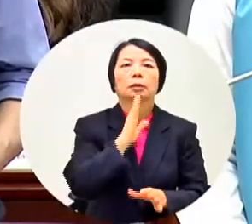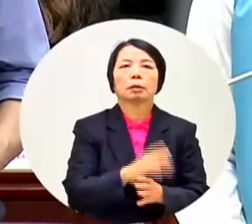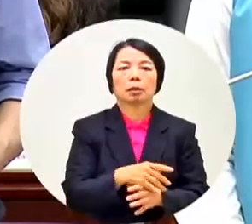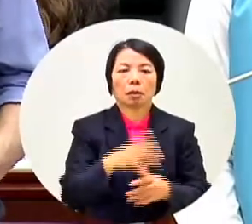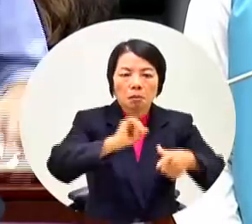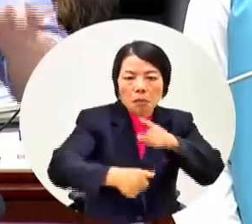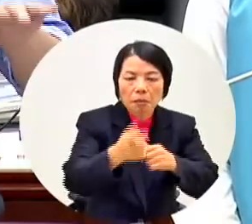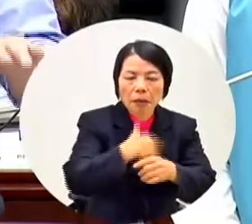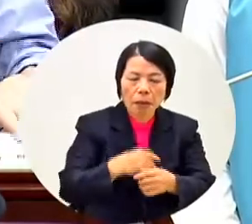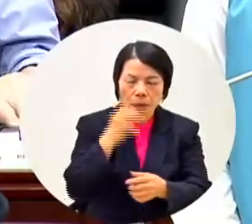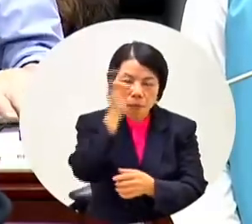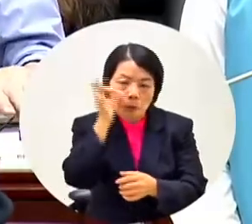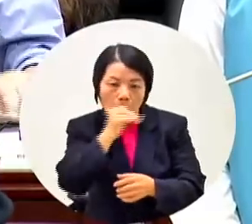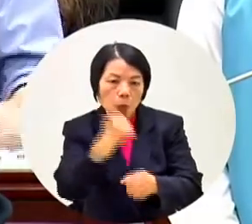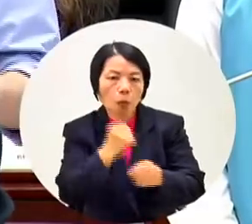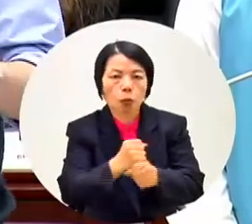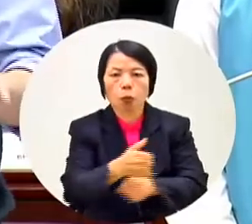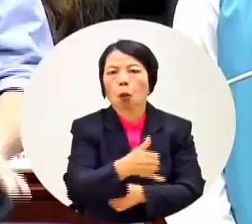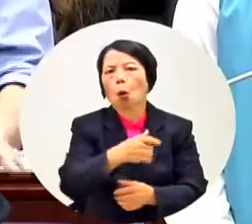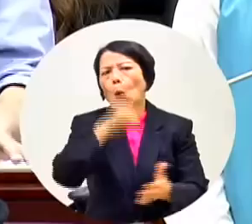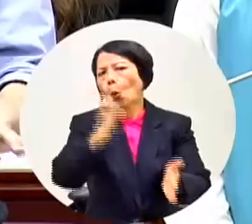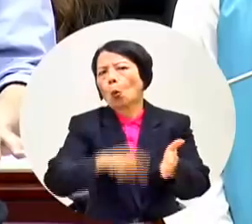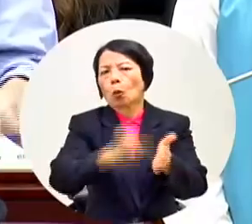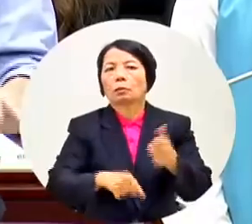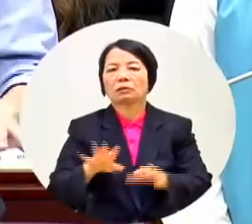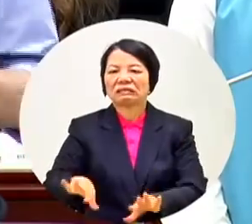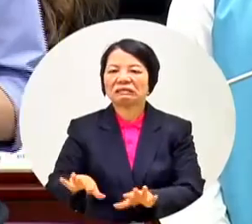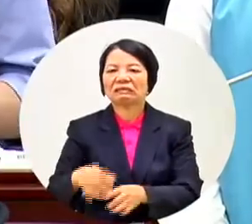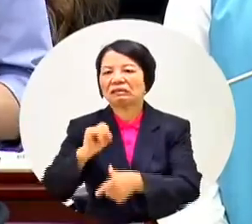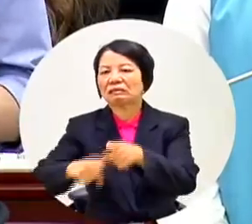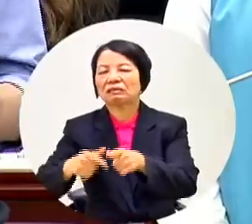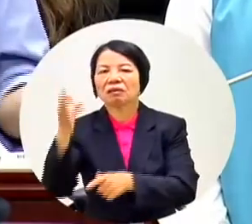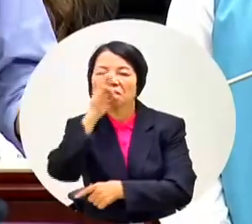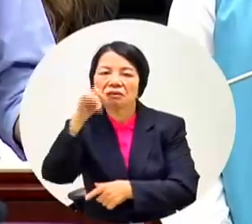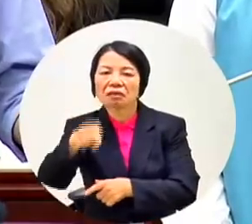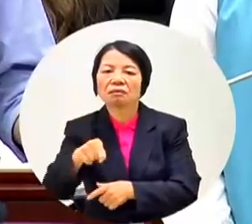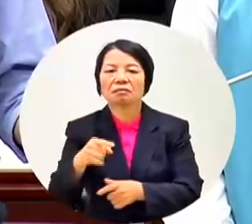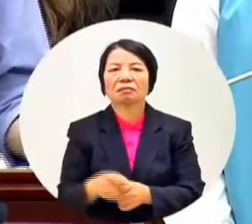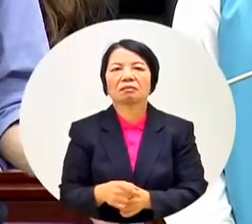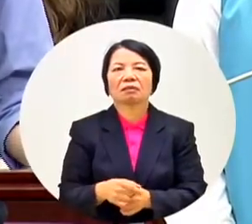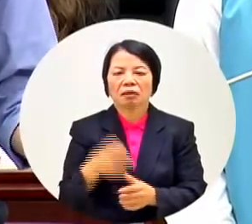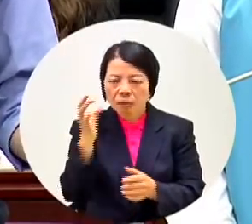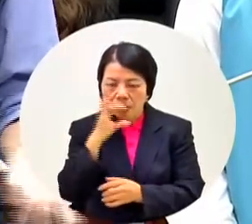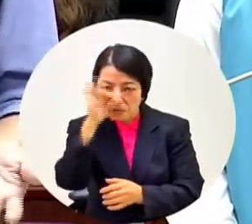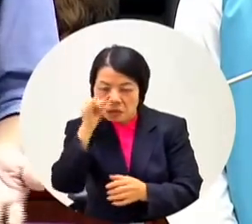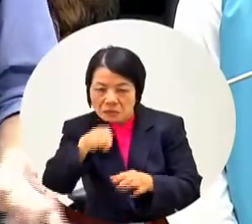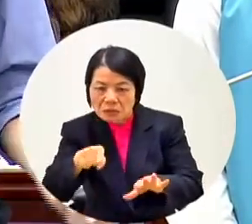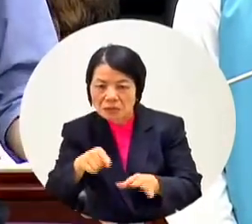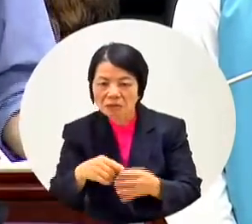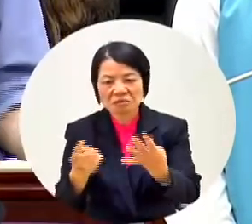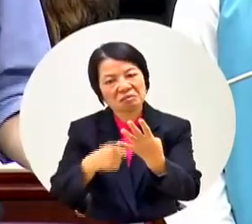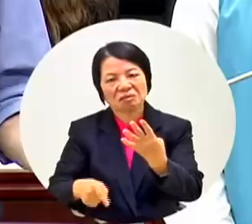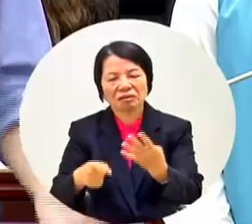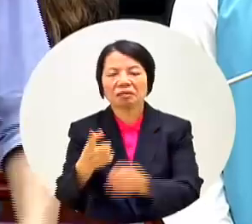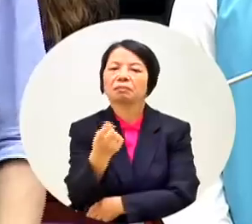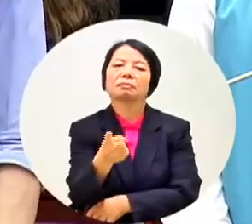动力。现在的企业家在比较少的人数里面去找适合劳动力，为啷个歪折？为什么？他嫌工厂